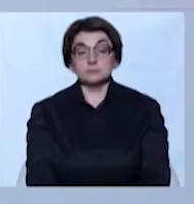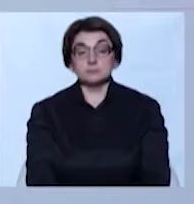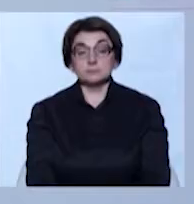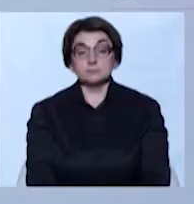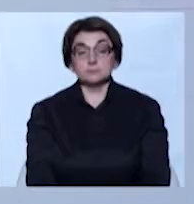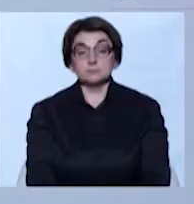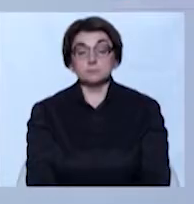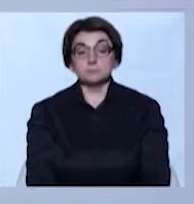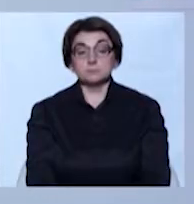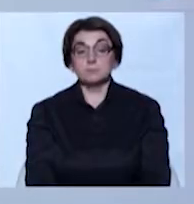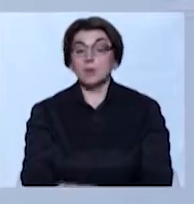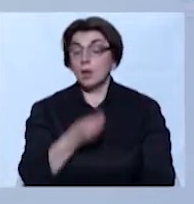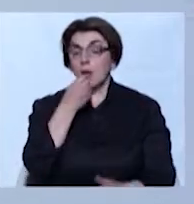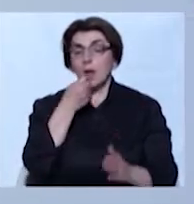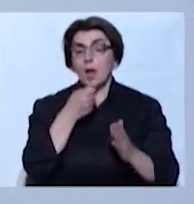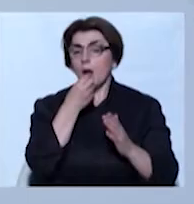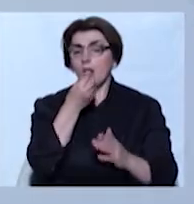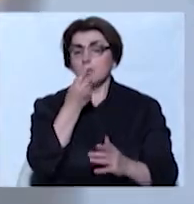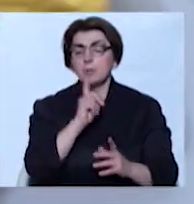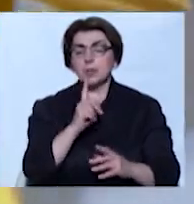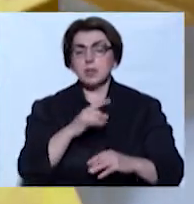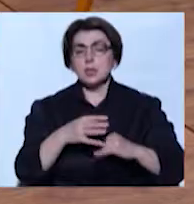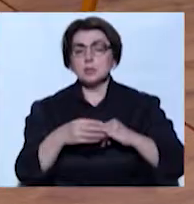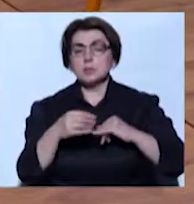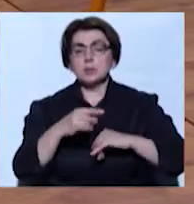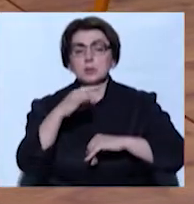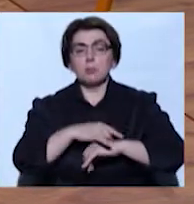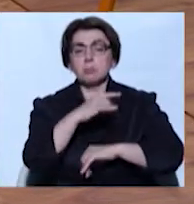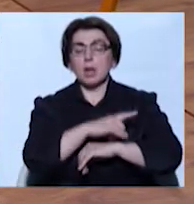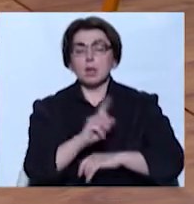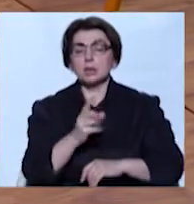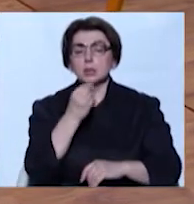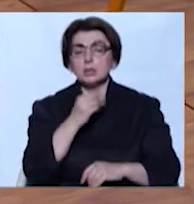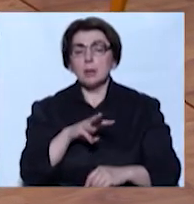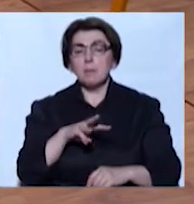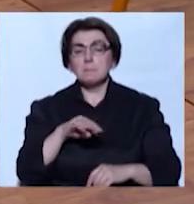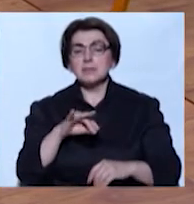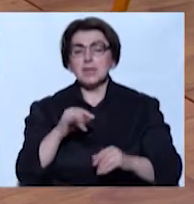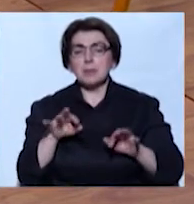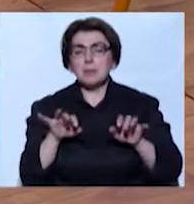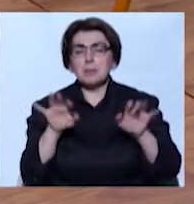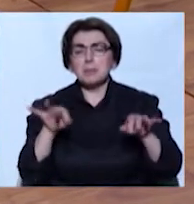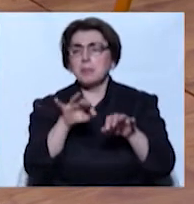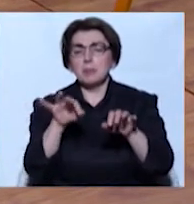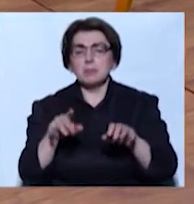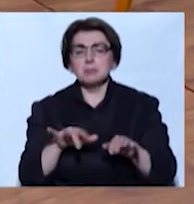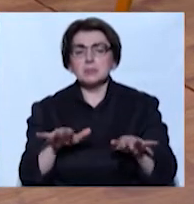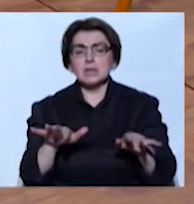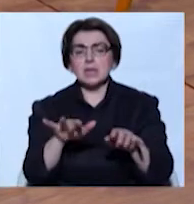ფილტვები და კვება. უკვე მწერებით იკვებება ხმელეთზე ბაყაყი. შეგვიძლია დავწეროთ მწერები.